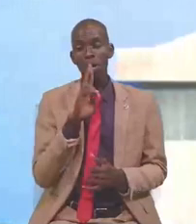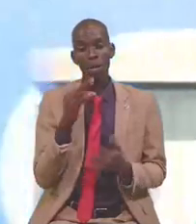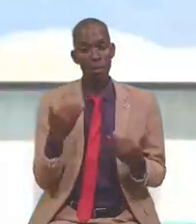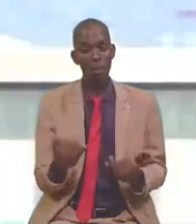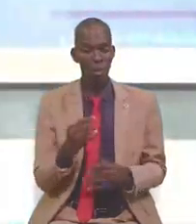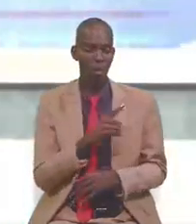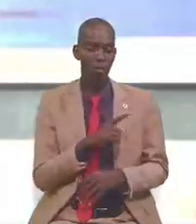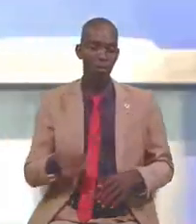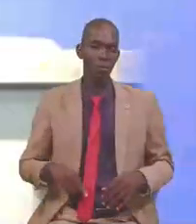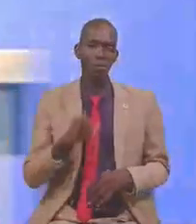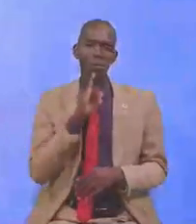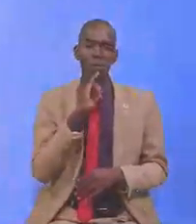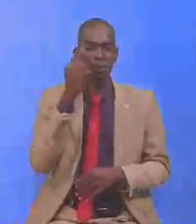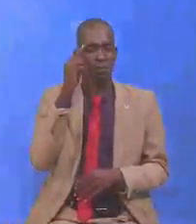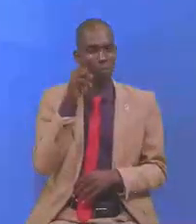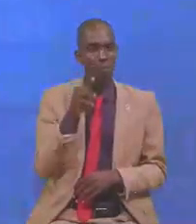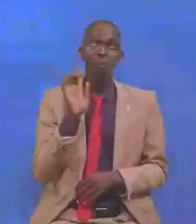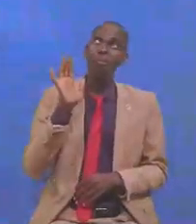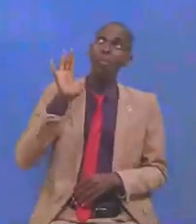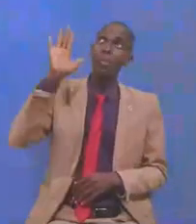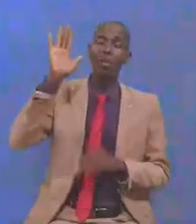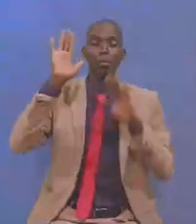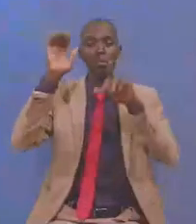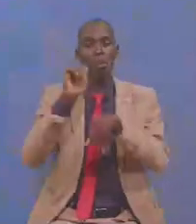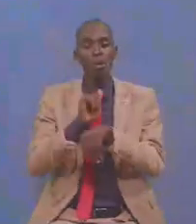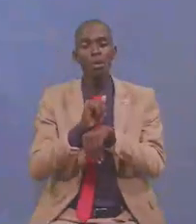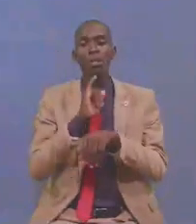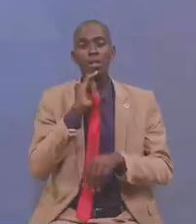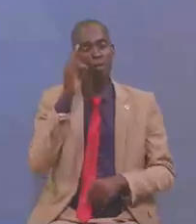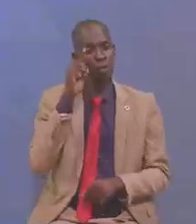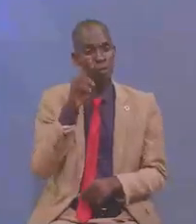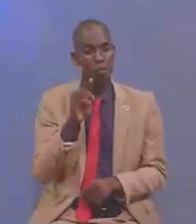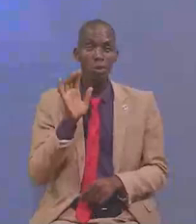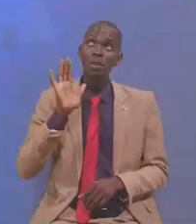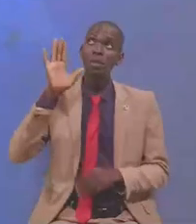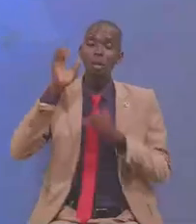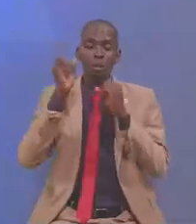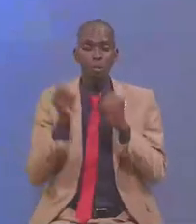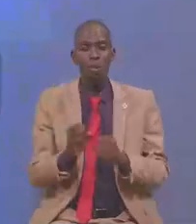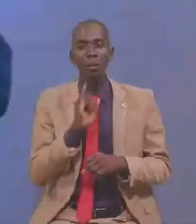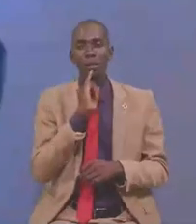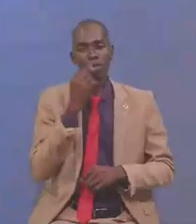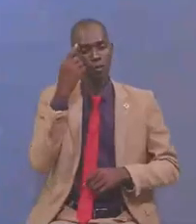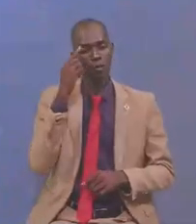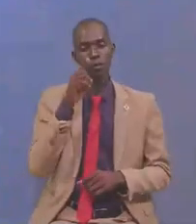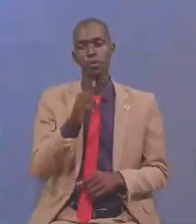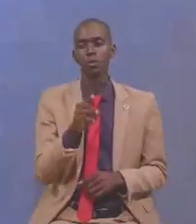Seigneur est pour vous. Ses miracles sont pour vous, sa puissance est pour vous. Et c'est dit